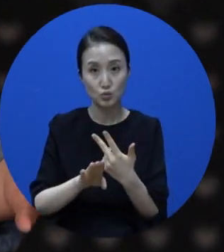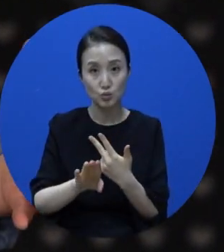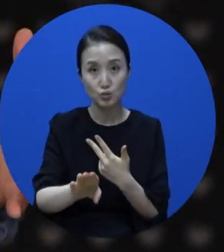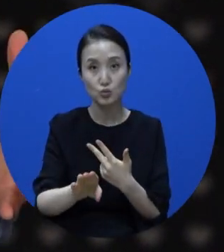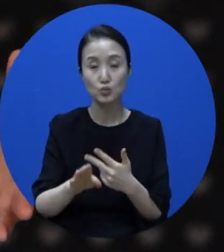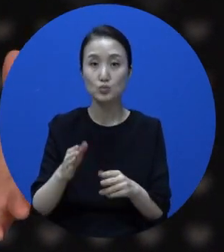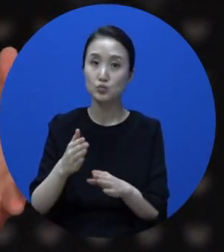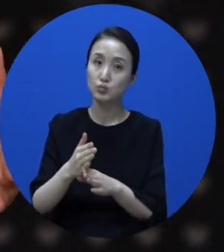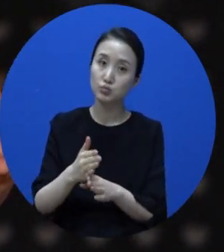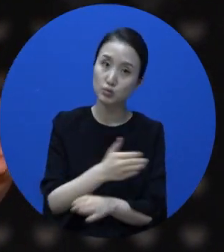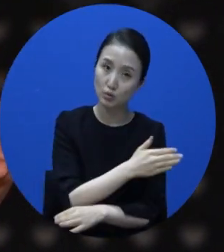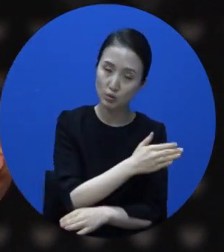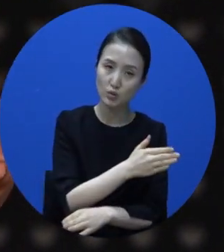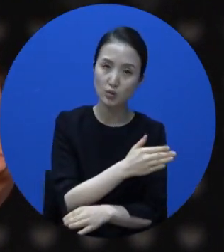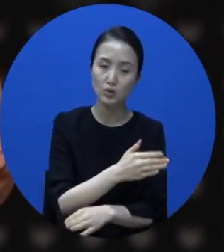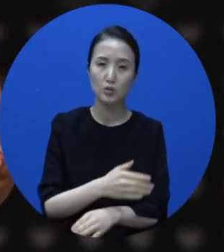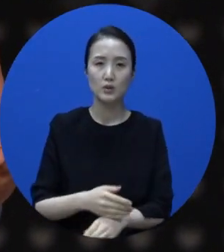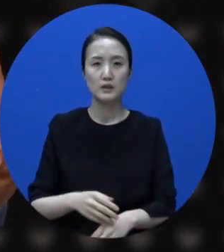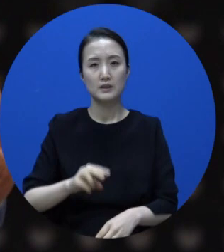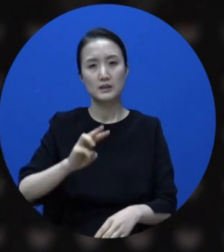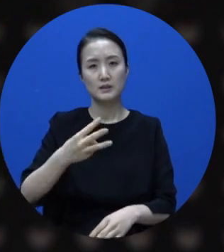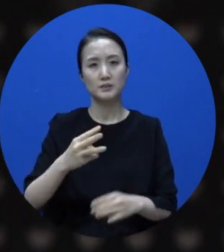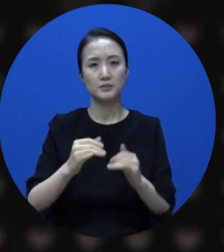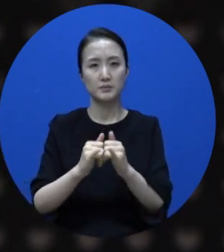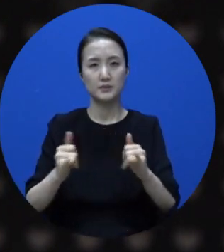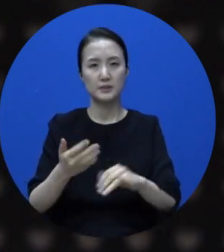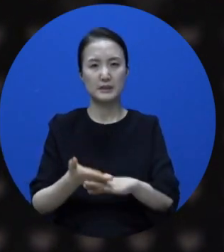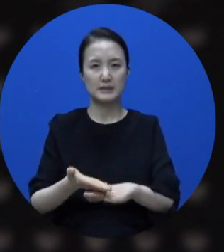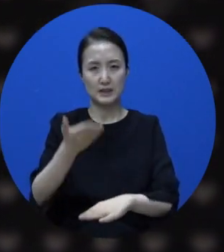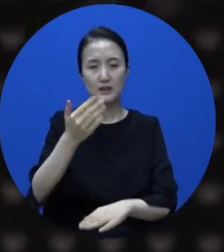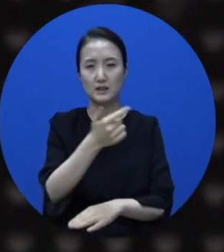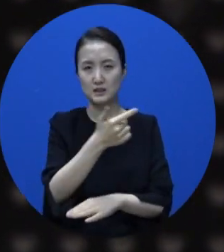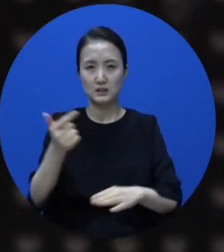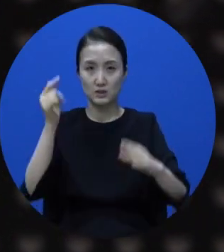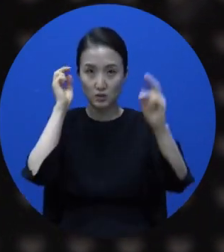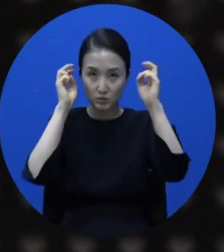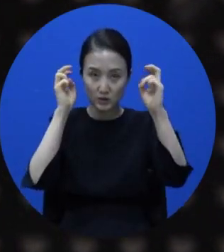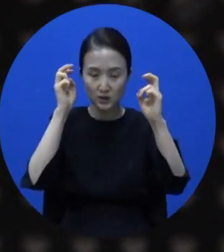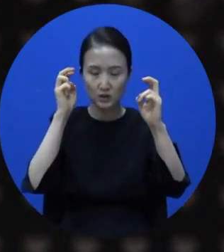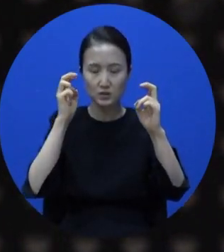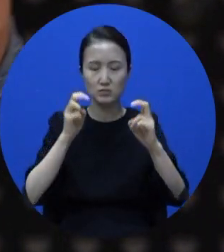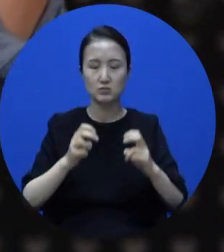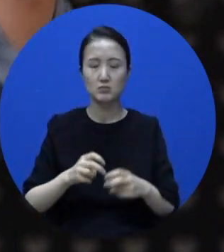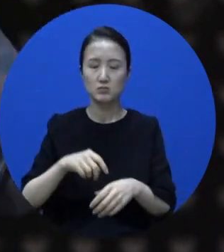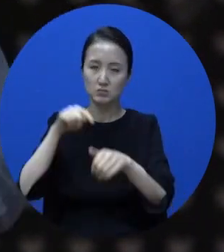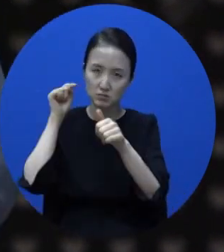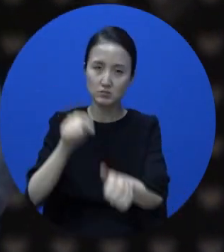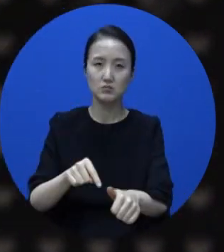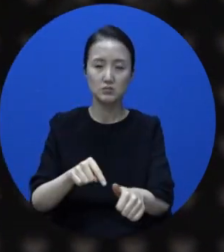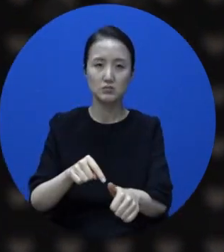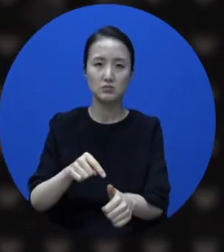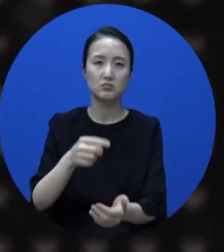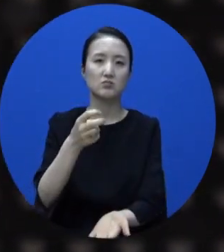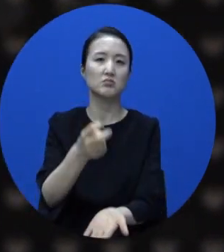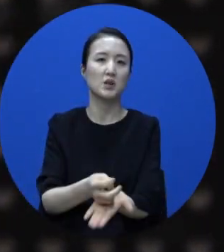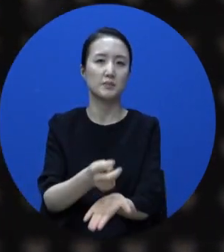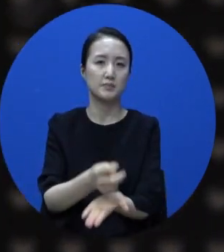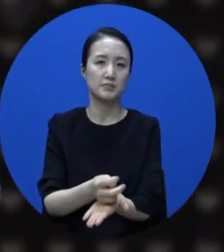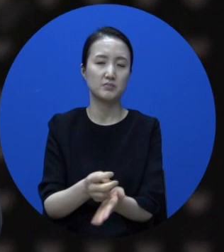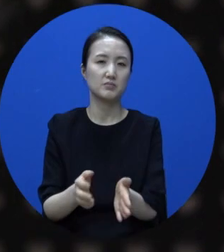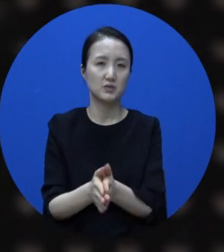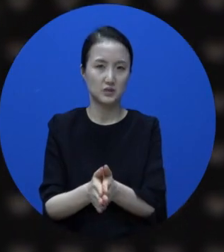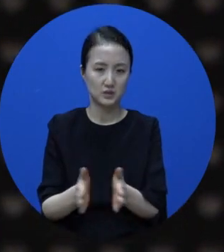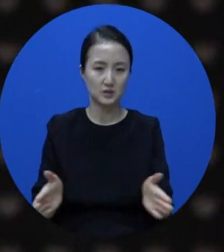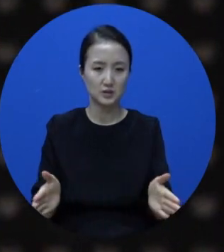대기업 공공기관을 중심으로 적용되기 시작했습니다 그래서 이미 시청자 여러분들 중에서는